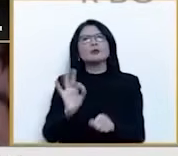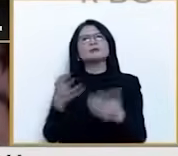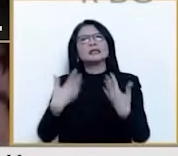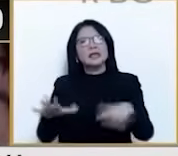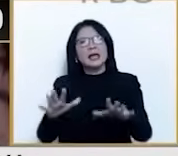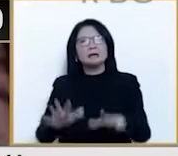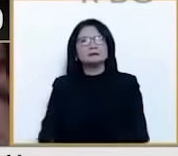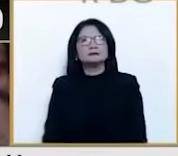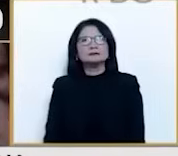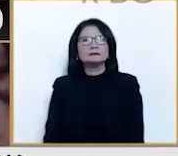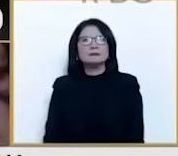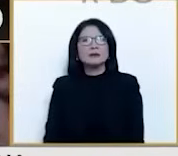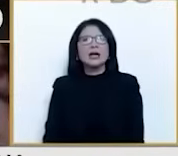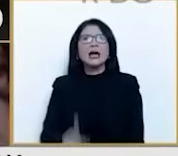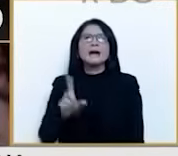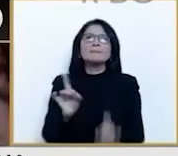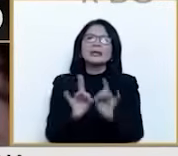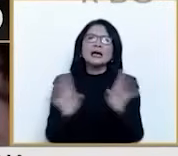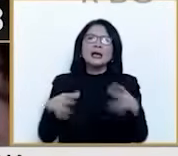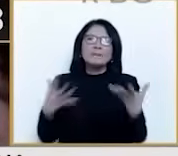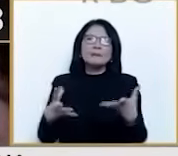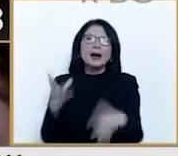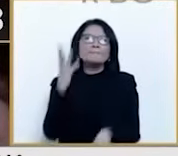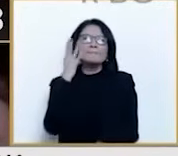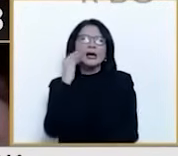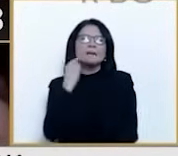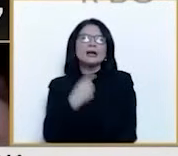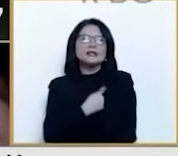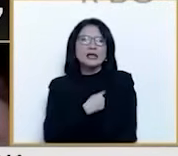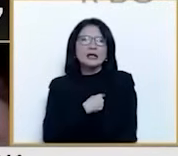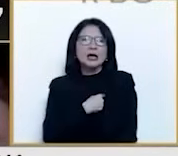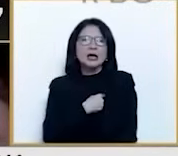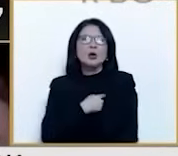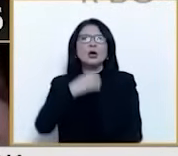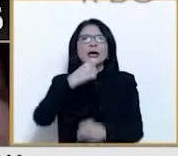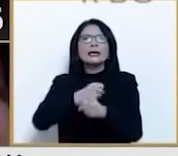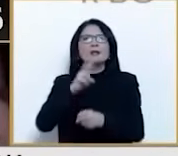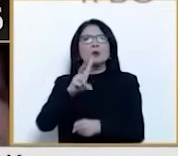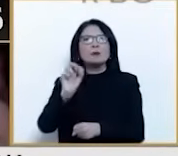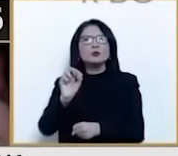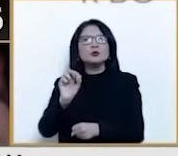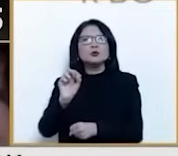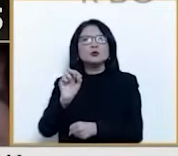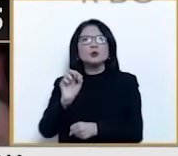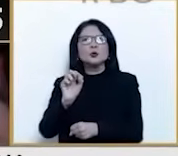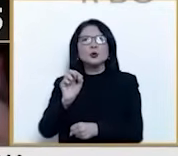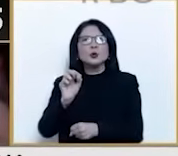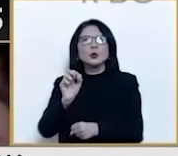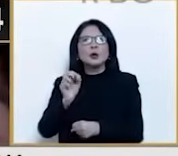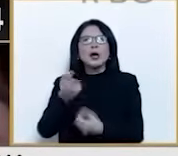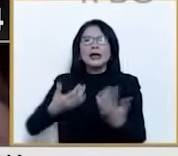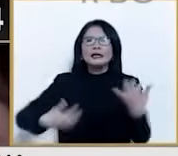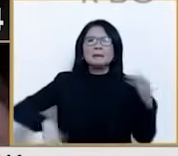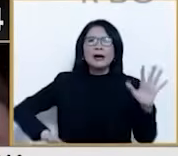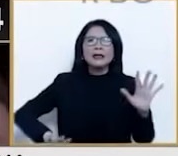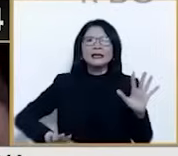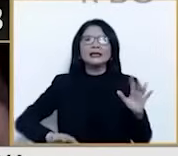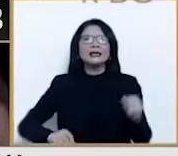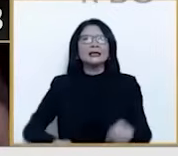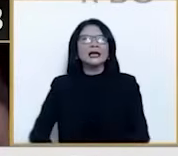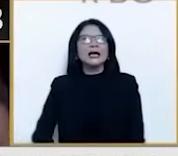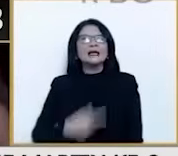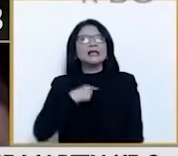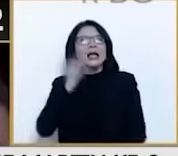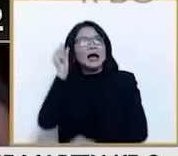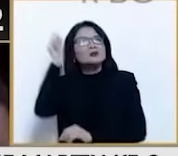terselesaikan. Hanya yang membedakan, pengalaman saya pribadi ketika G20 di Bali, bukan lagi sekedar giant sea wall, kalau saya